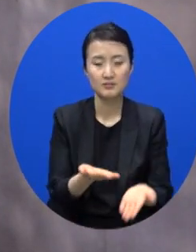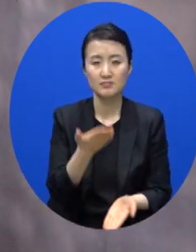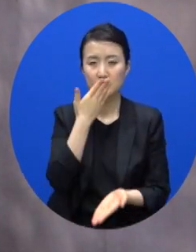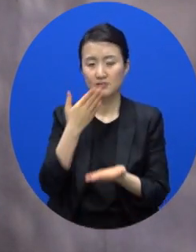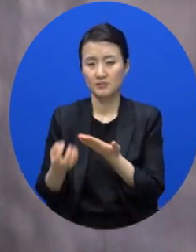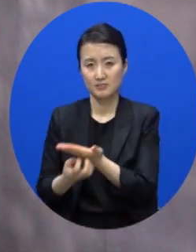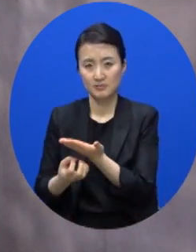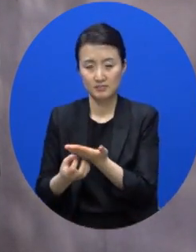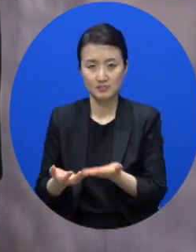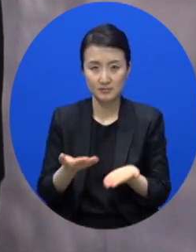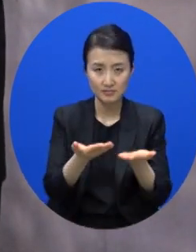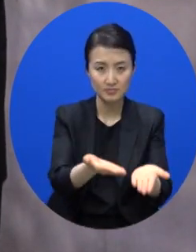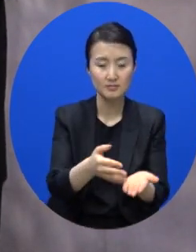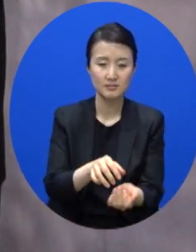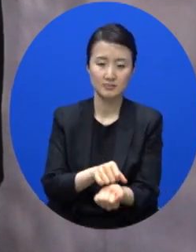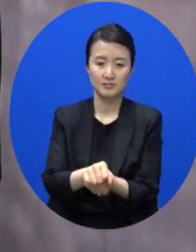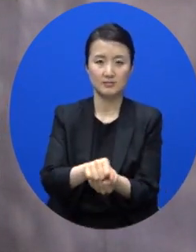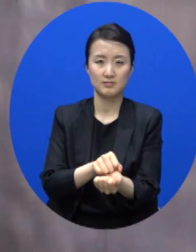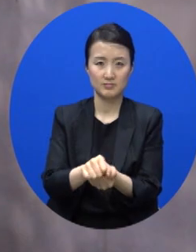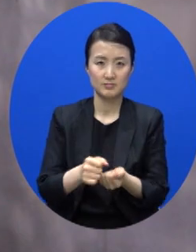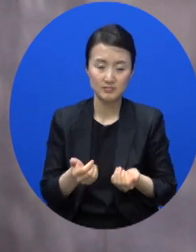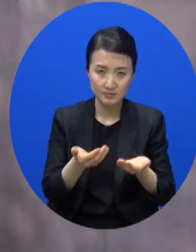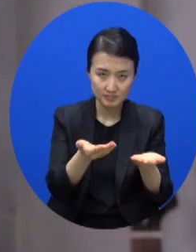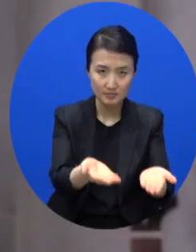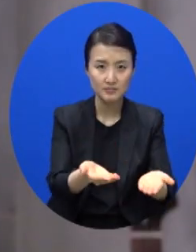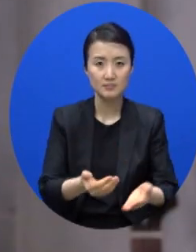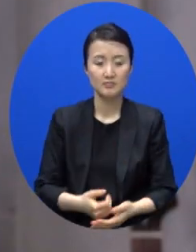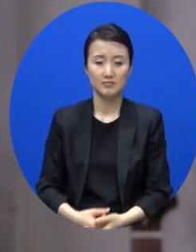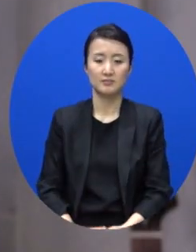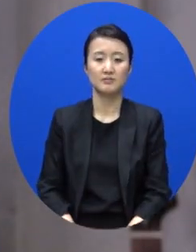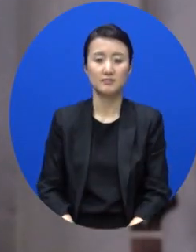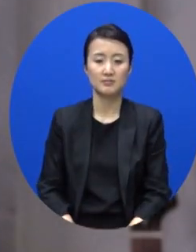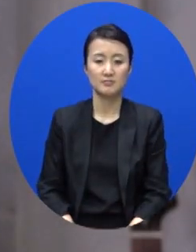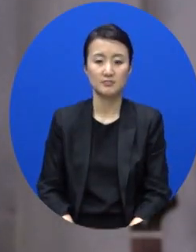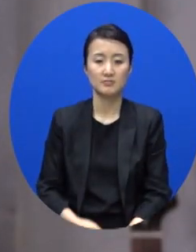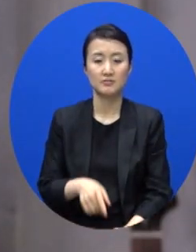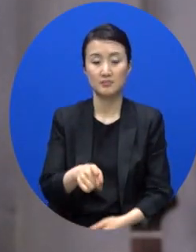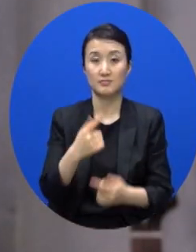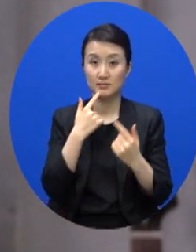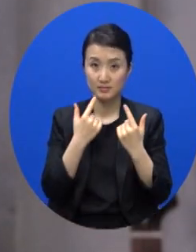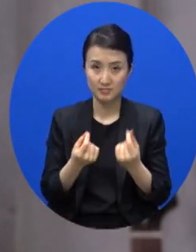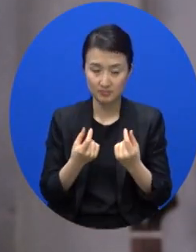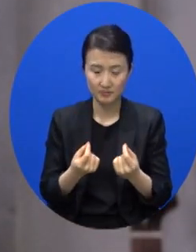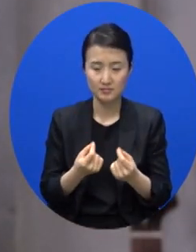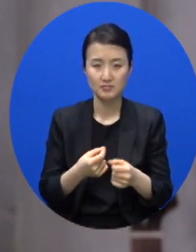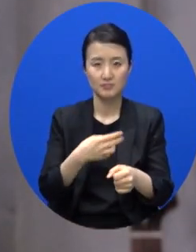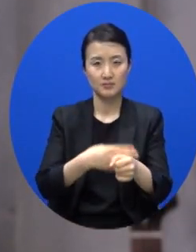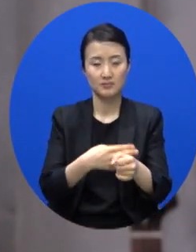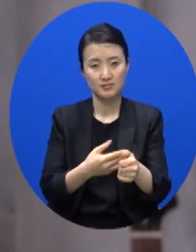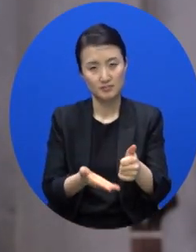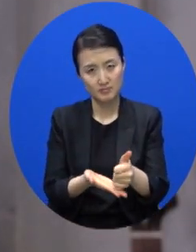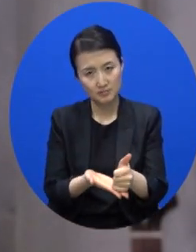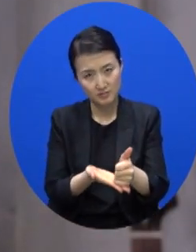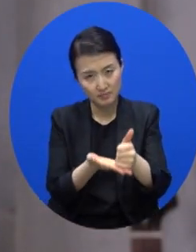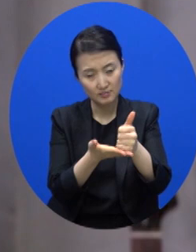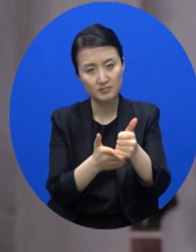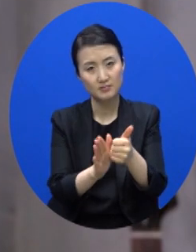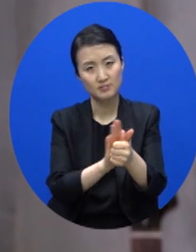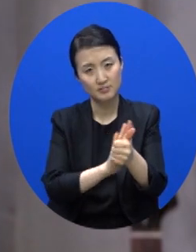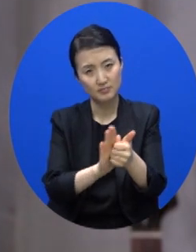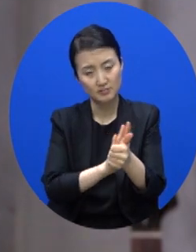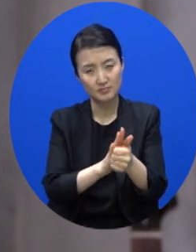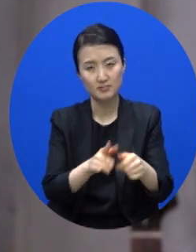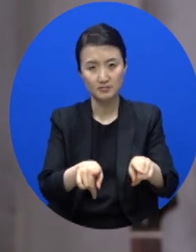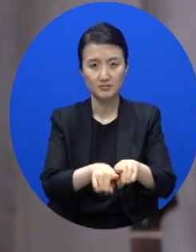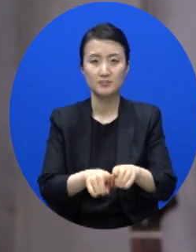지어드리고 또 빨래를 해드리고 일하면서 선생님을 모시고 수발하면서